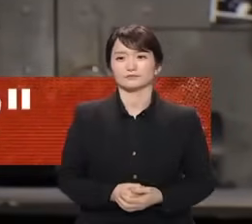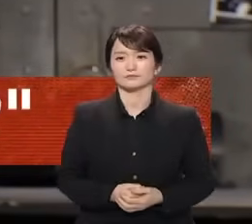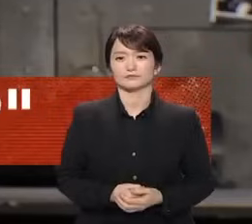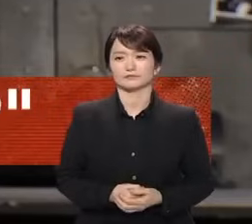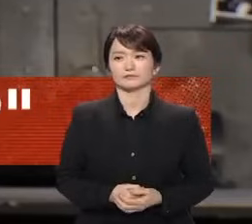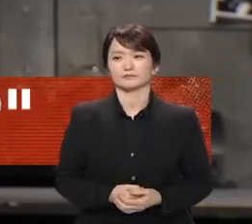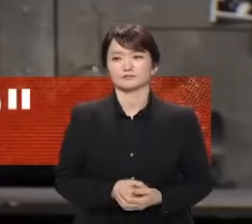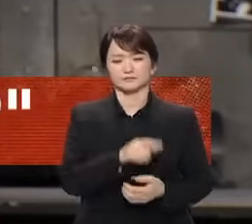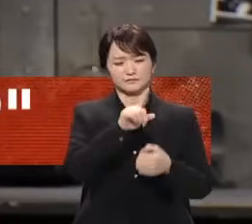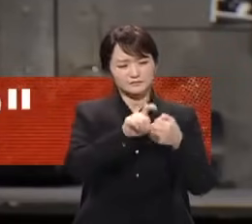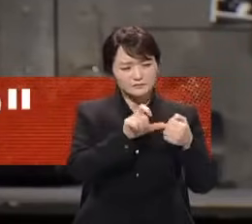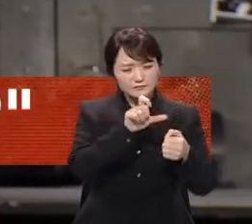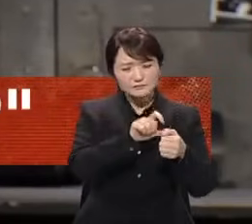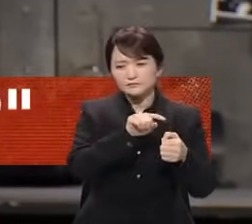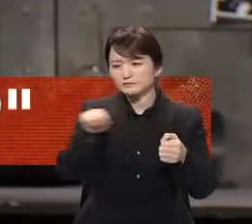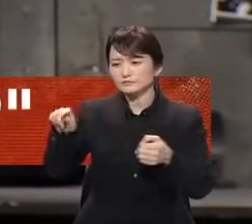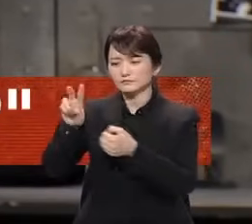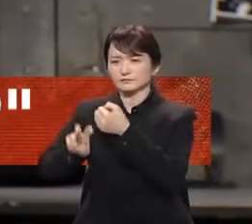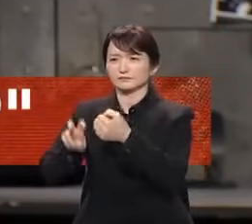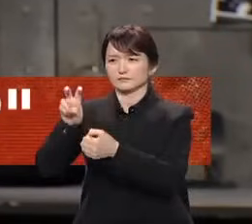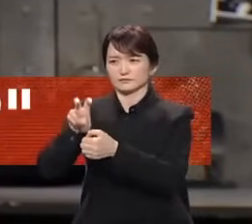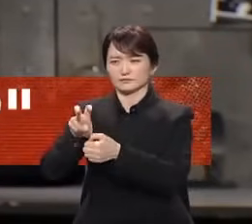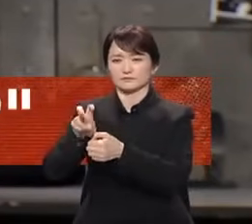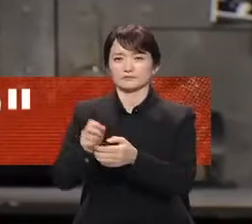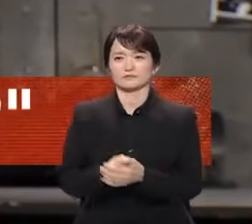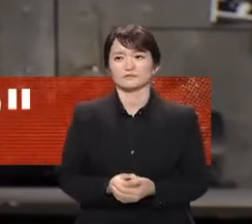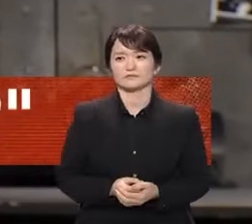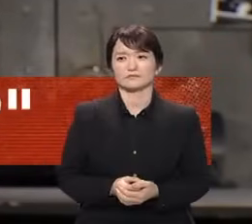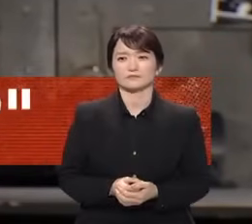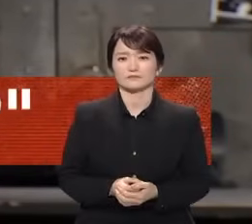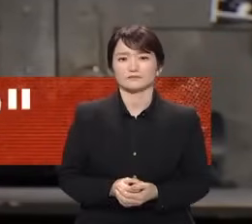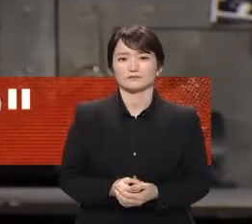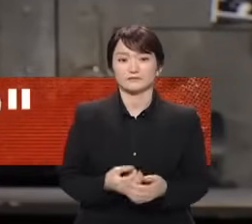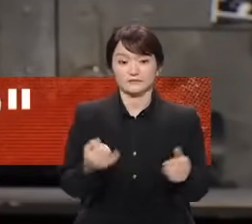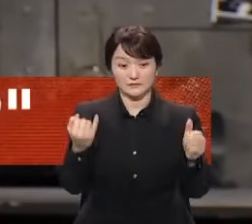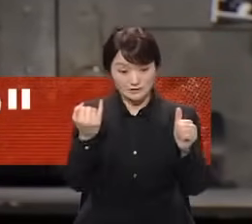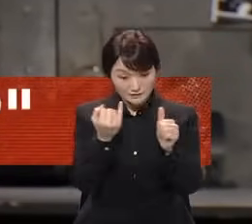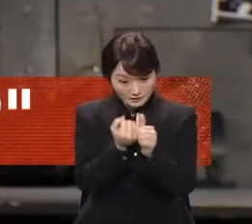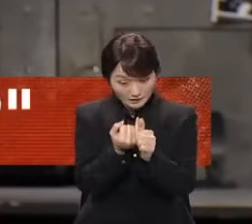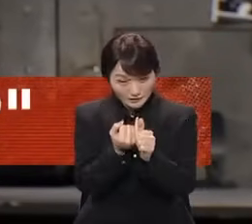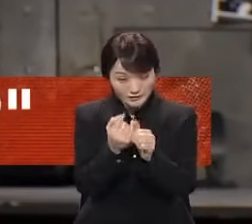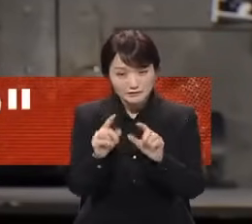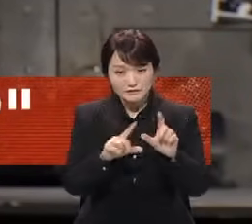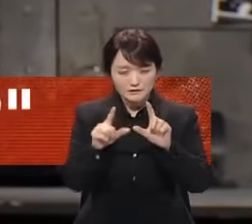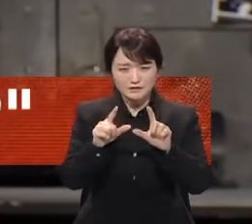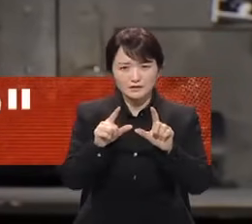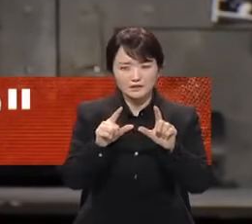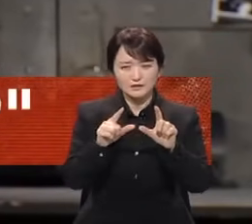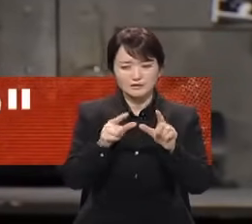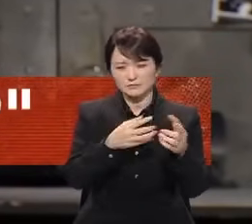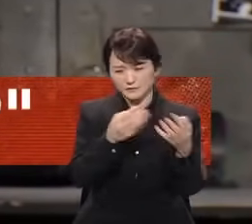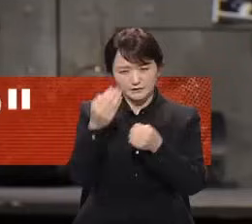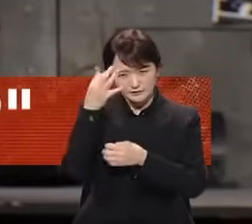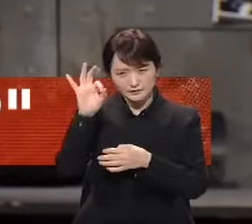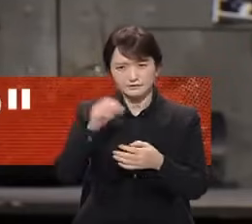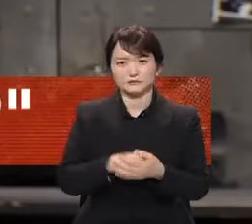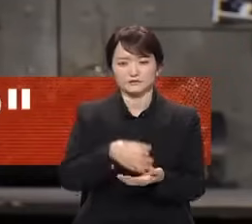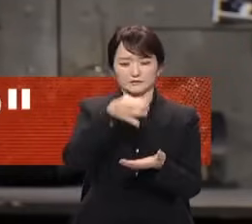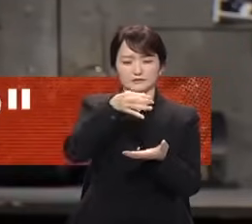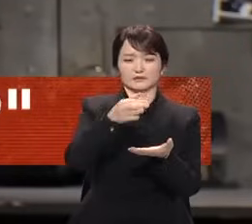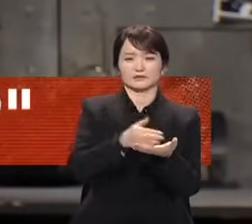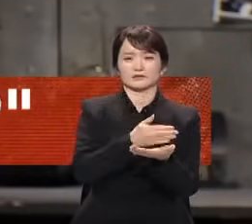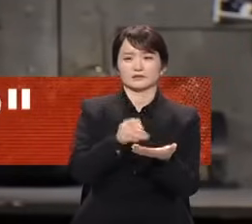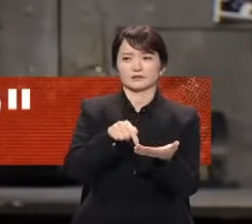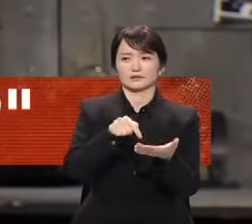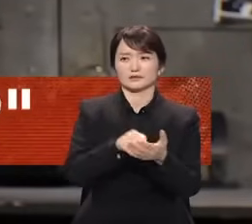들어서 15년에서 20년 정도가 되면 상당히 많은 부분을 인정하고 있고요. 그리고 엄격히 따지면 재산 분할이라는 건 재산에